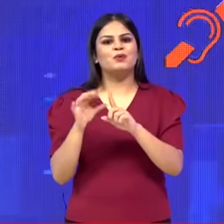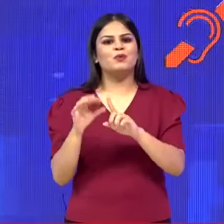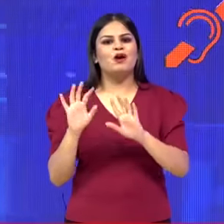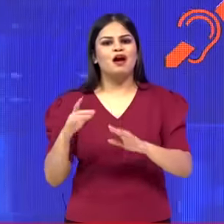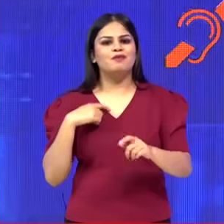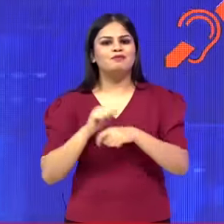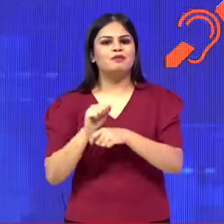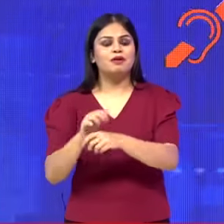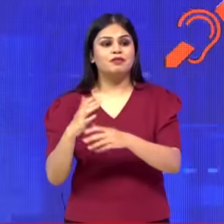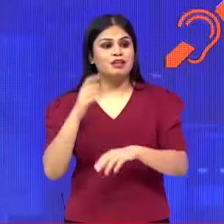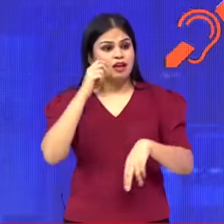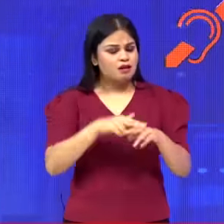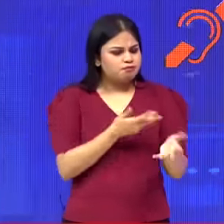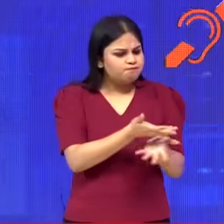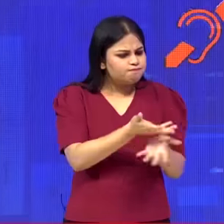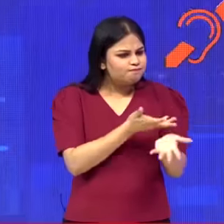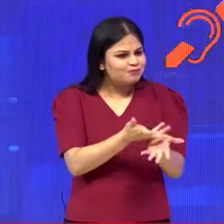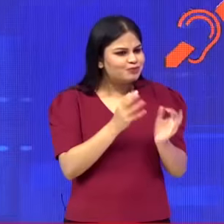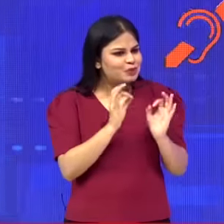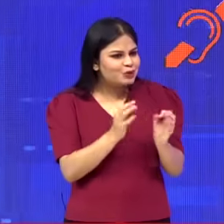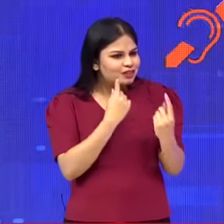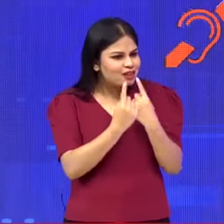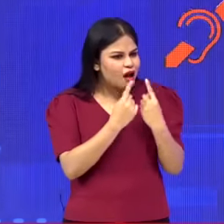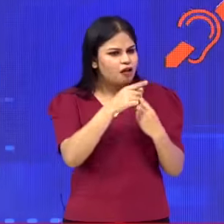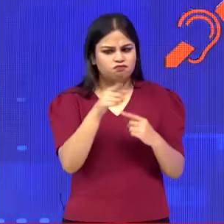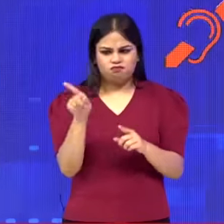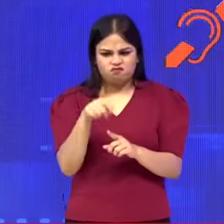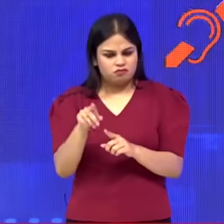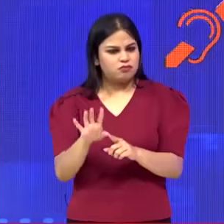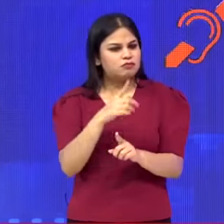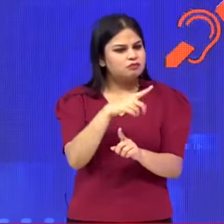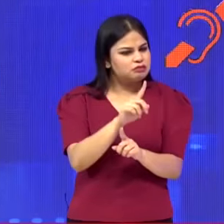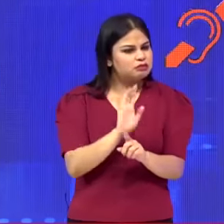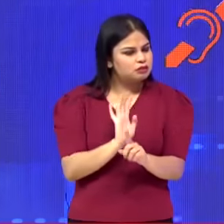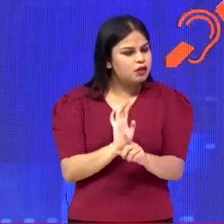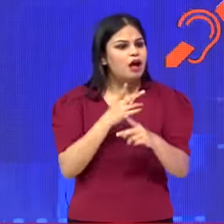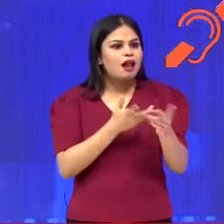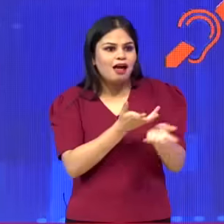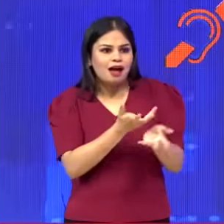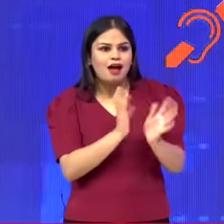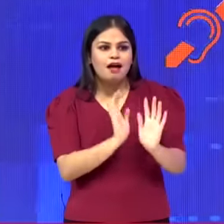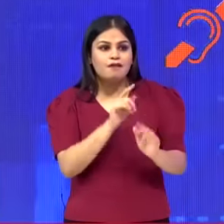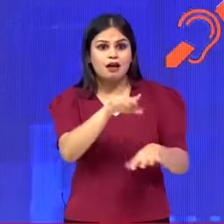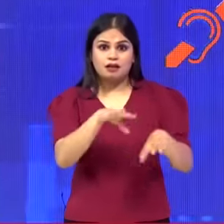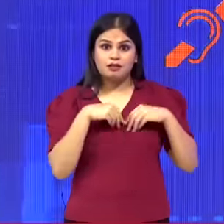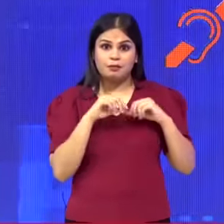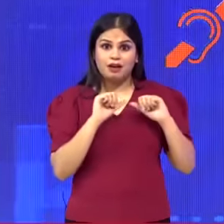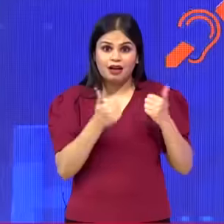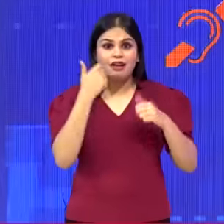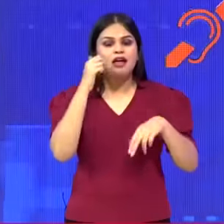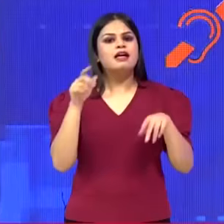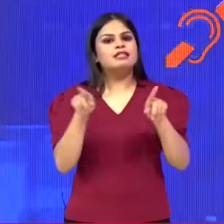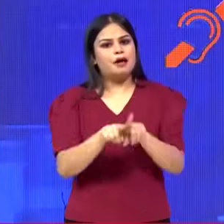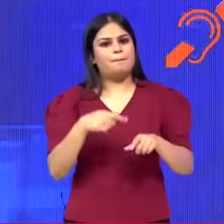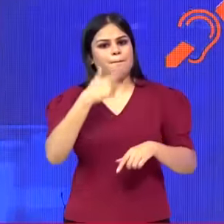अंदर मान जाते हैं कि ये करेक्ट है या ये करेक्ट नहीं है, और फिर हम भी जब वो हमको एक्सप्लेन करते हैं कि इस